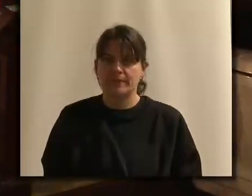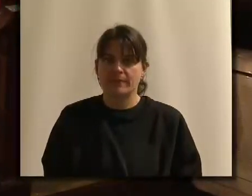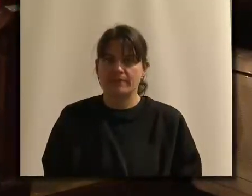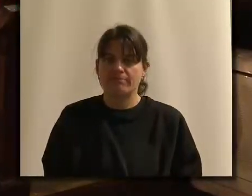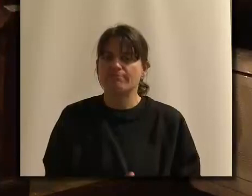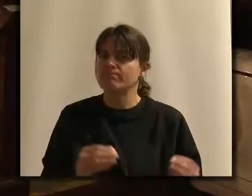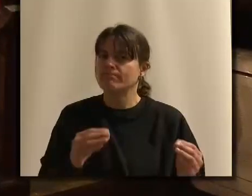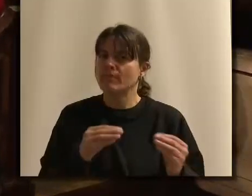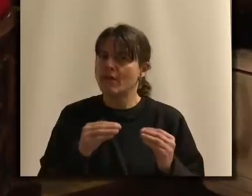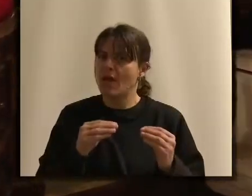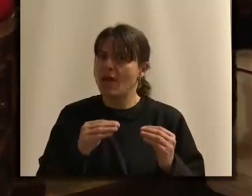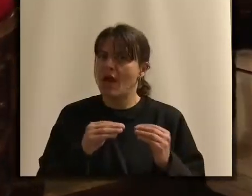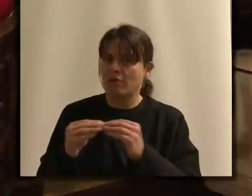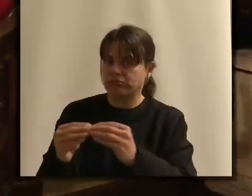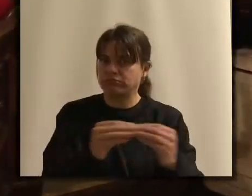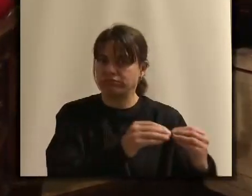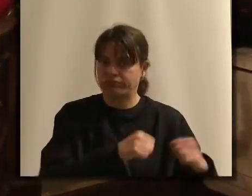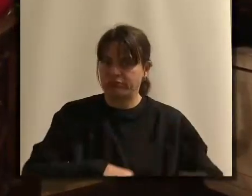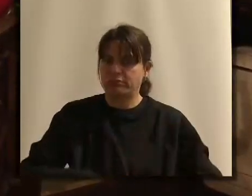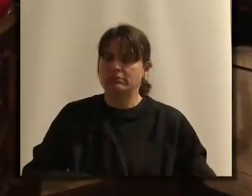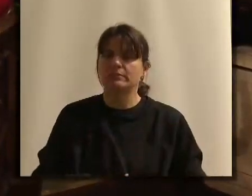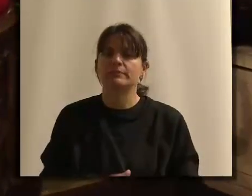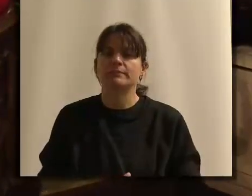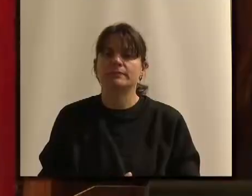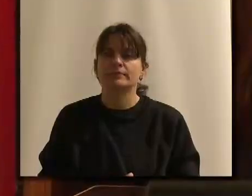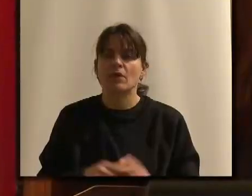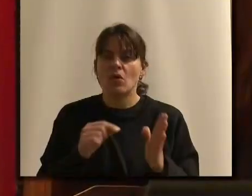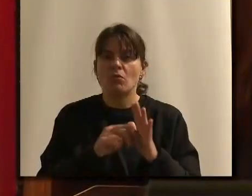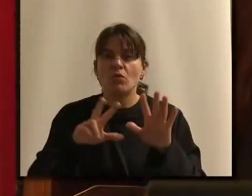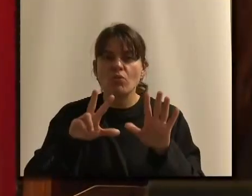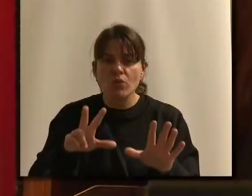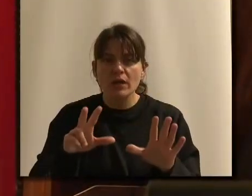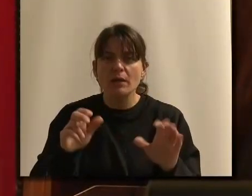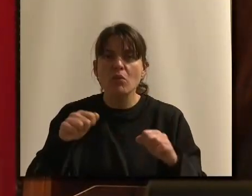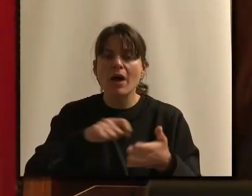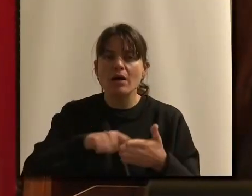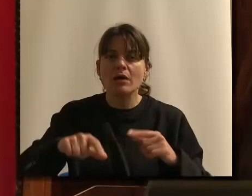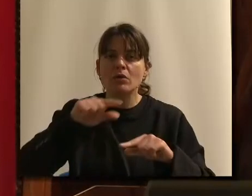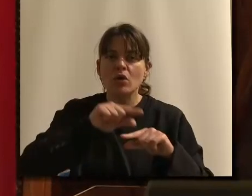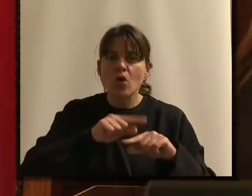Queda aprovat per unanimitat. Punt 8. Aprovar l'increment salarial de